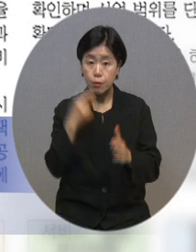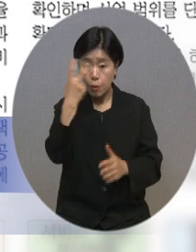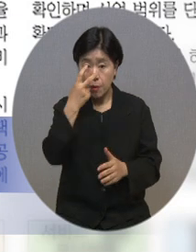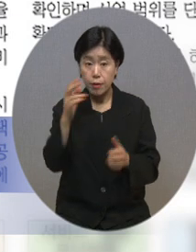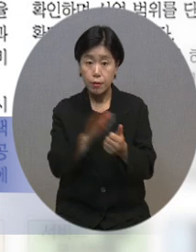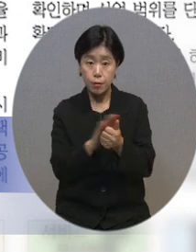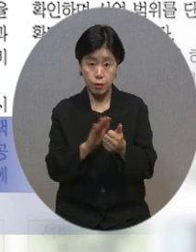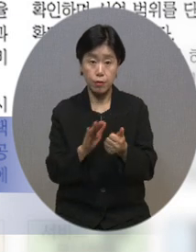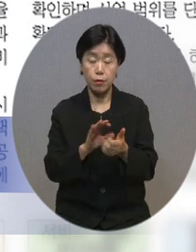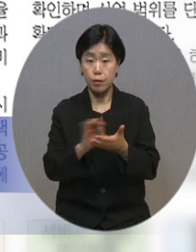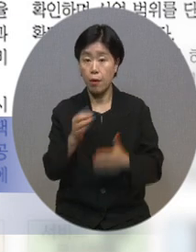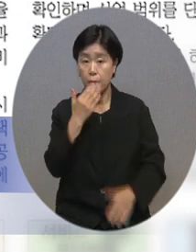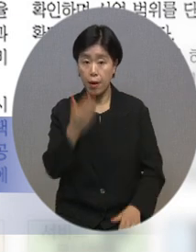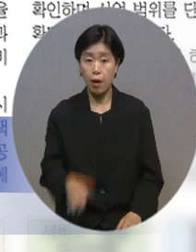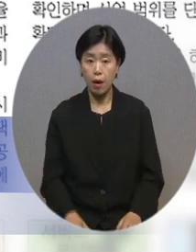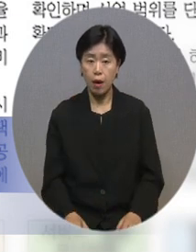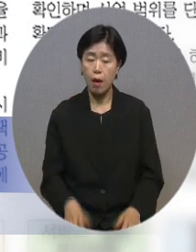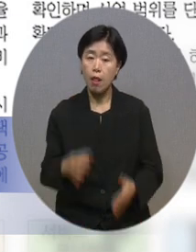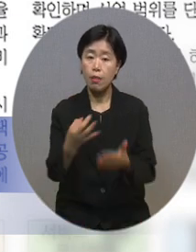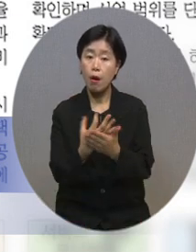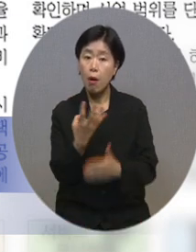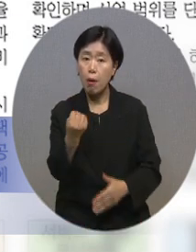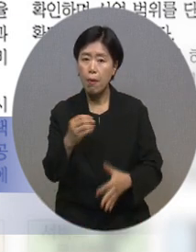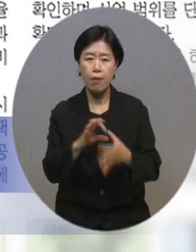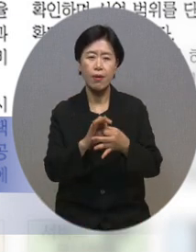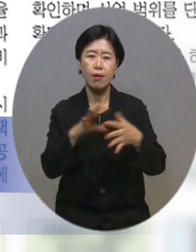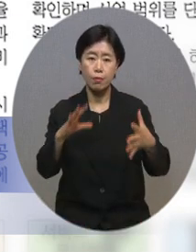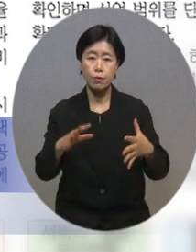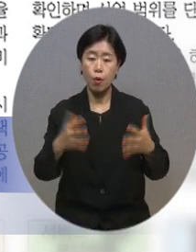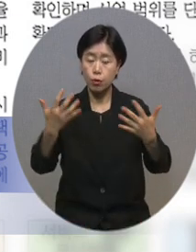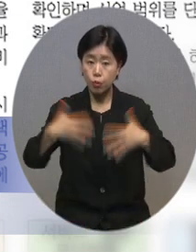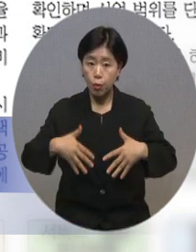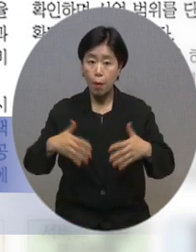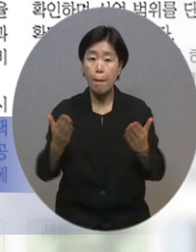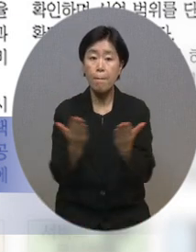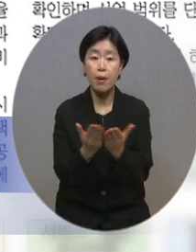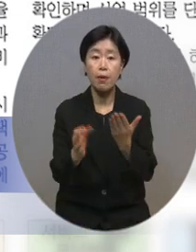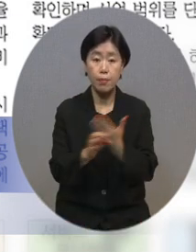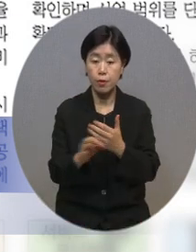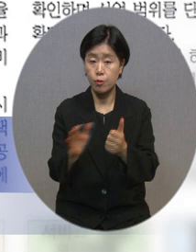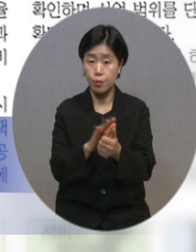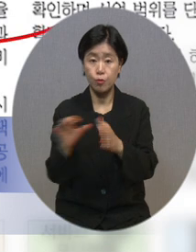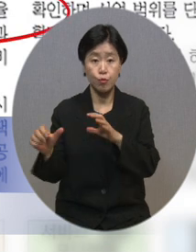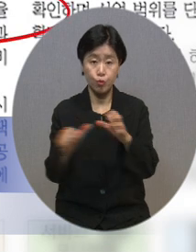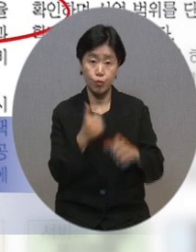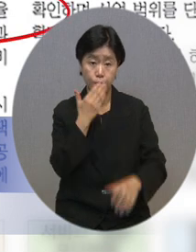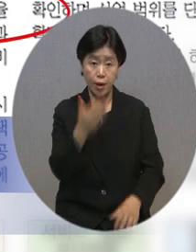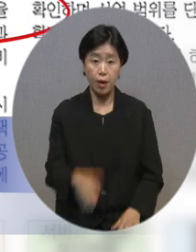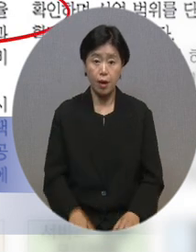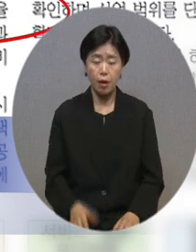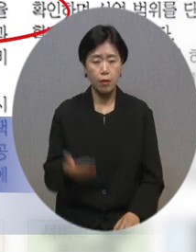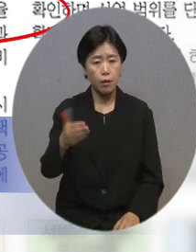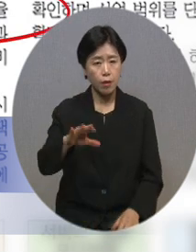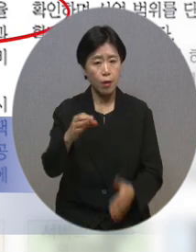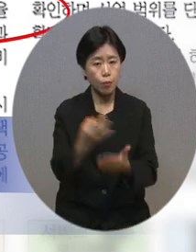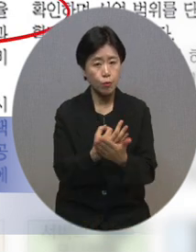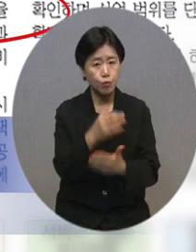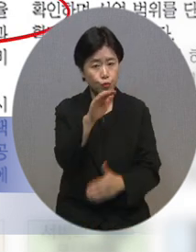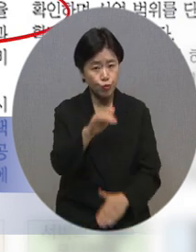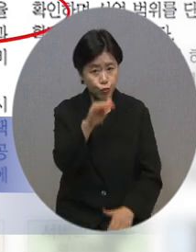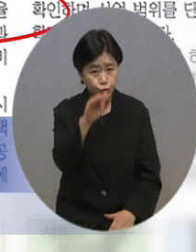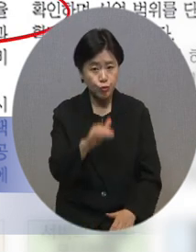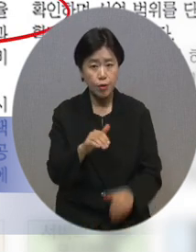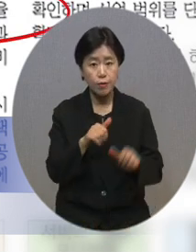아 소득 수준에 상관없이 요건을 갖춘 경우 서비스를 이용할 수 있는데요 다만 소득 수준에 따라서